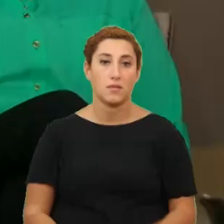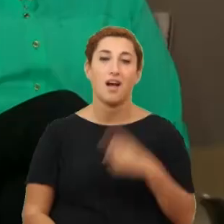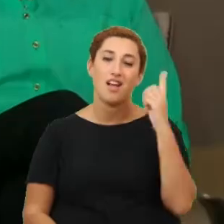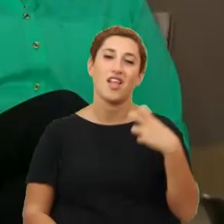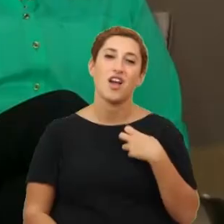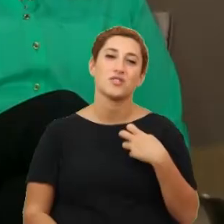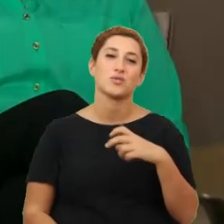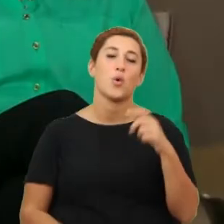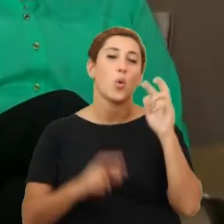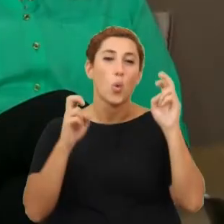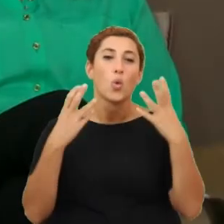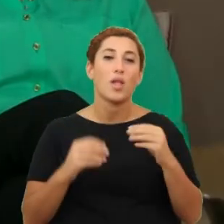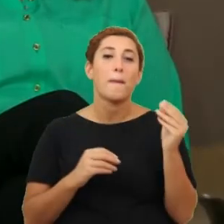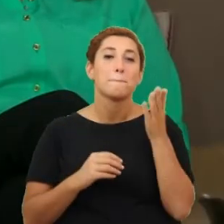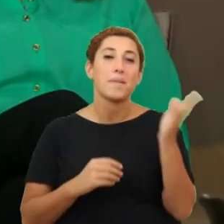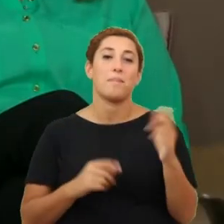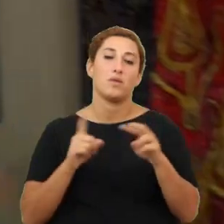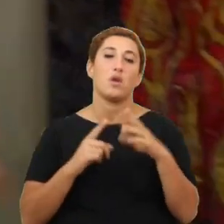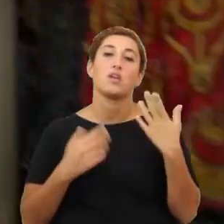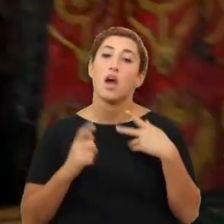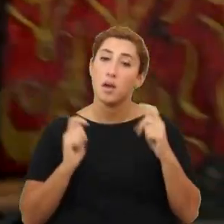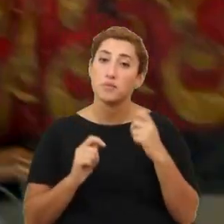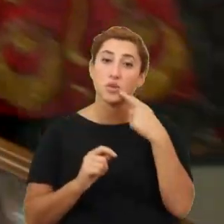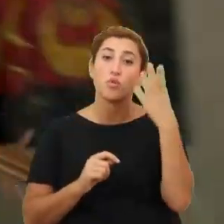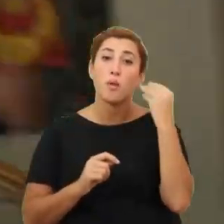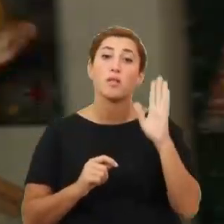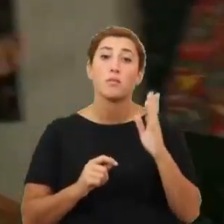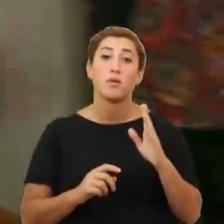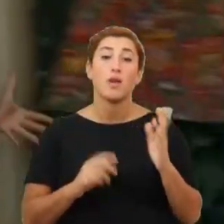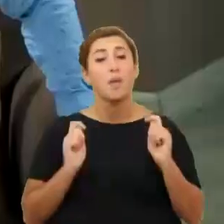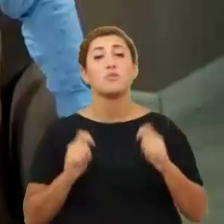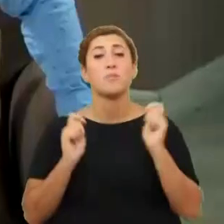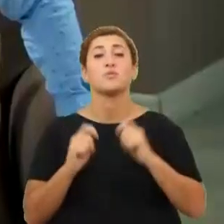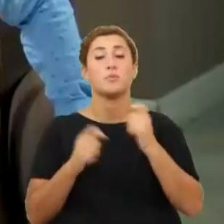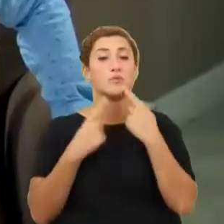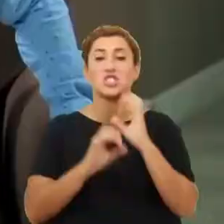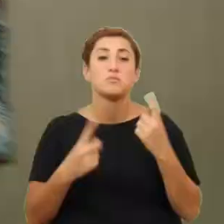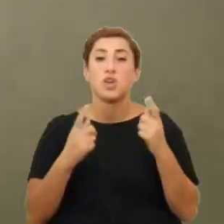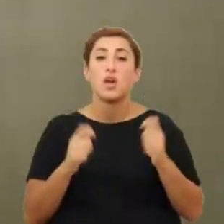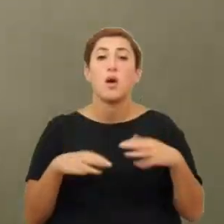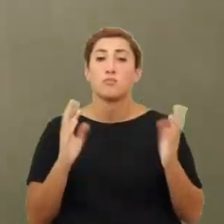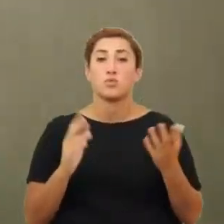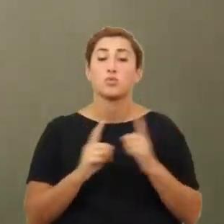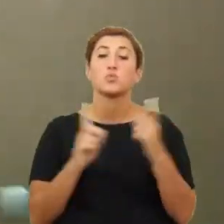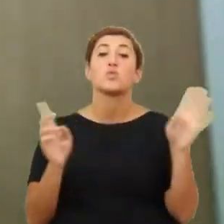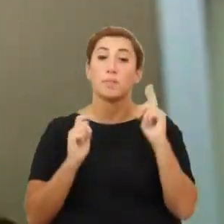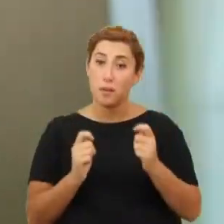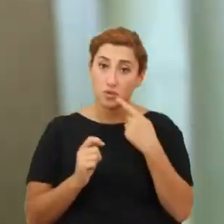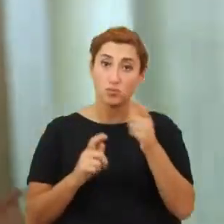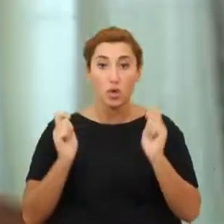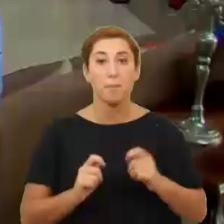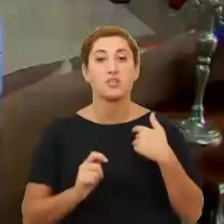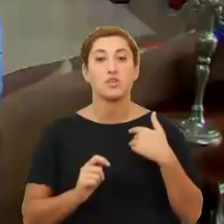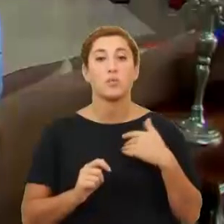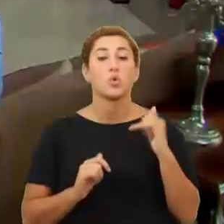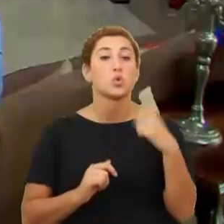Allah aşkına söz konusu olan şey bebeğimiz Nurhan. Ya halledeceğim diyorum anlamıyor musun? Hep halledeceğim, halledeceğim diyorsun. Hiçbir şey hallettiğin yok senin. Uzatma halledeceğim diyorsam